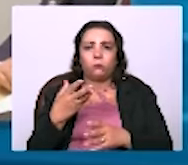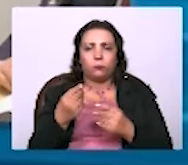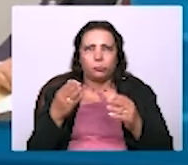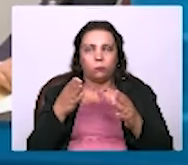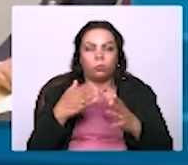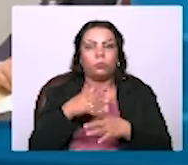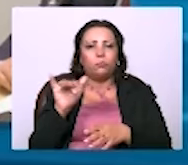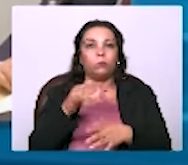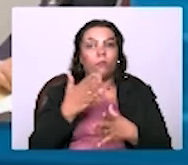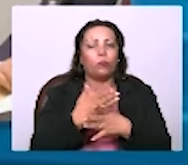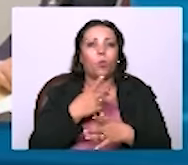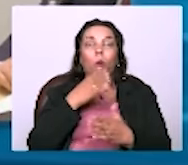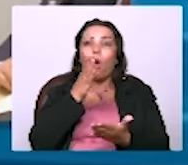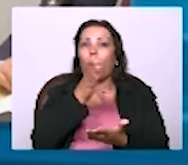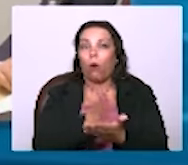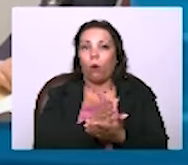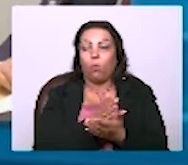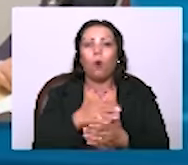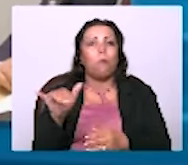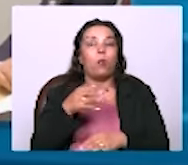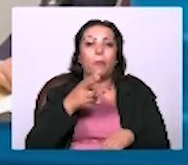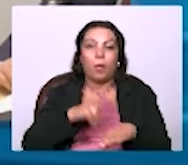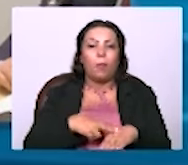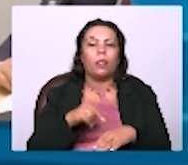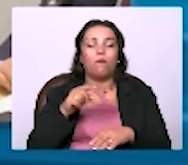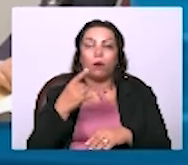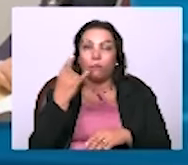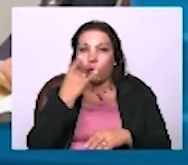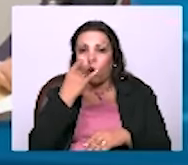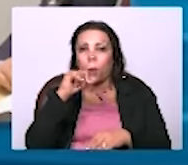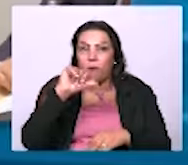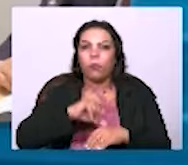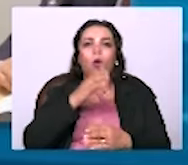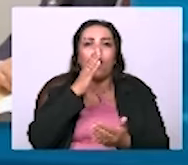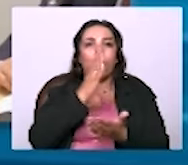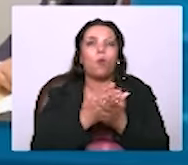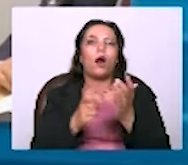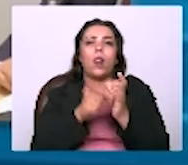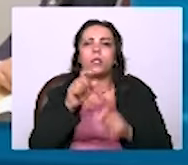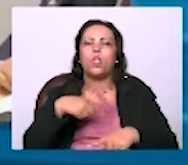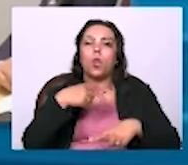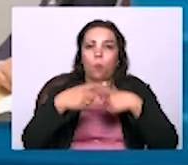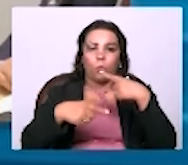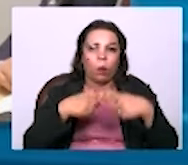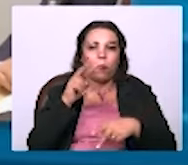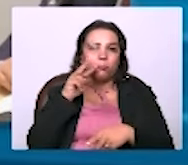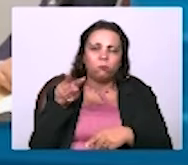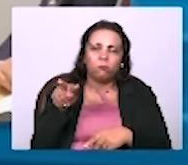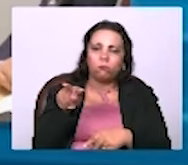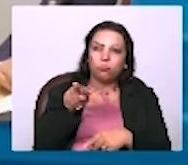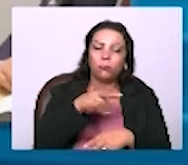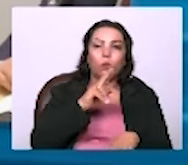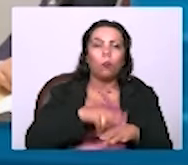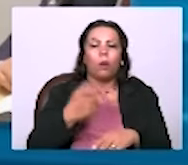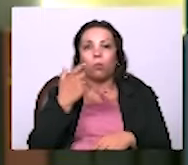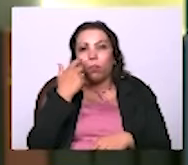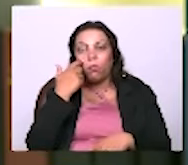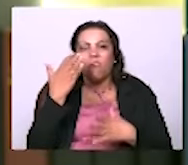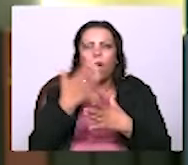ايضا مهتمه بالجانب الحقوقي وتهتم بالرقابه في مجال حقوق الانسان والمتابعه والوقوف